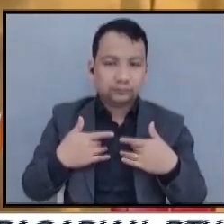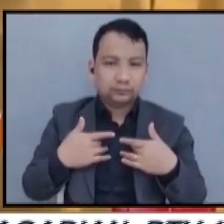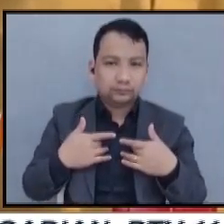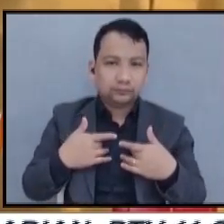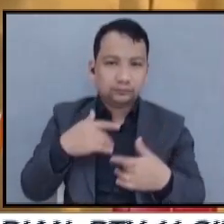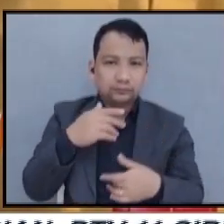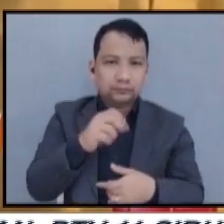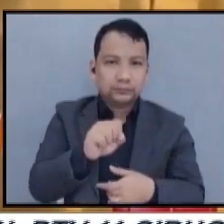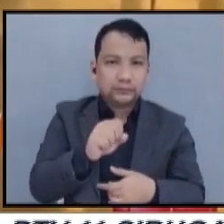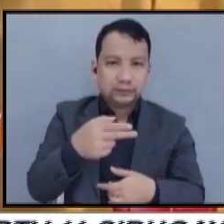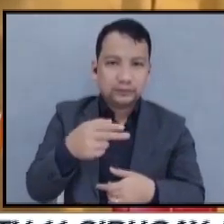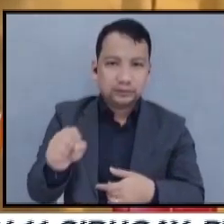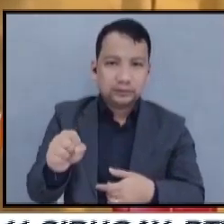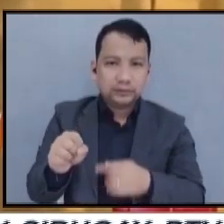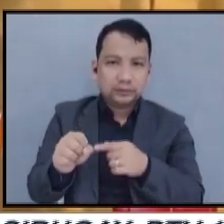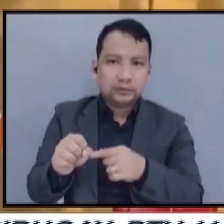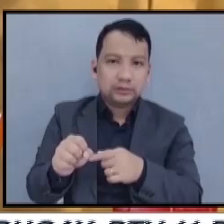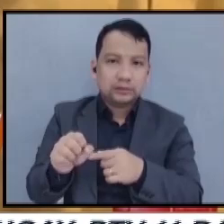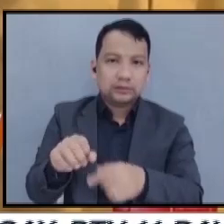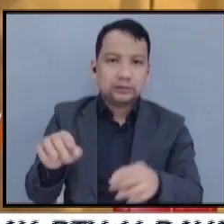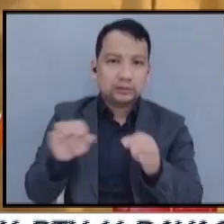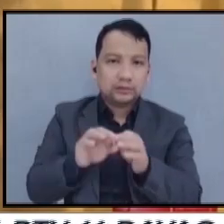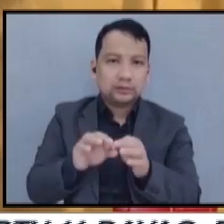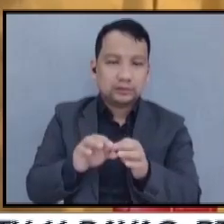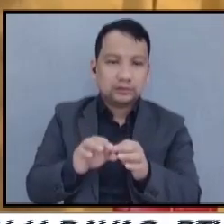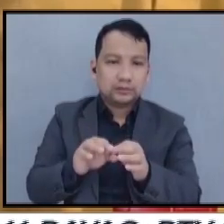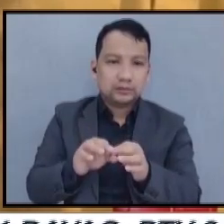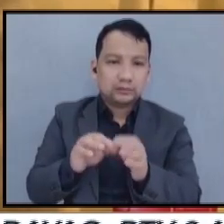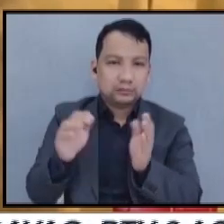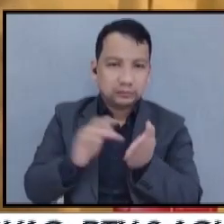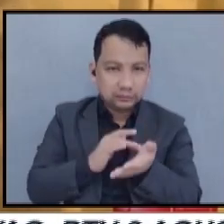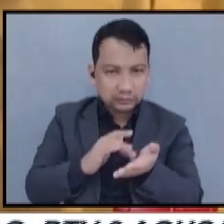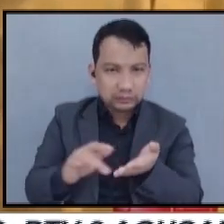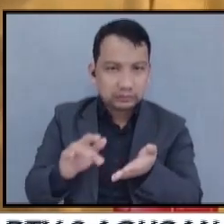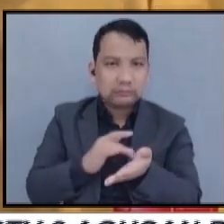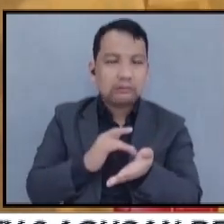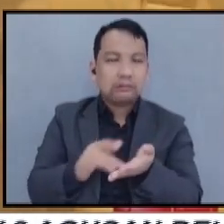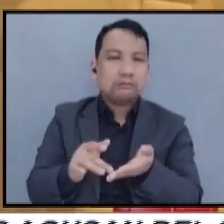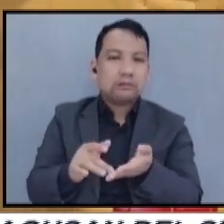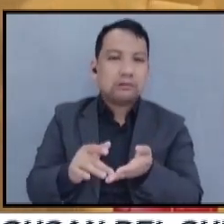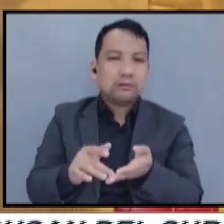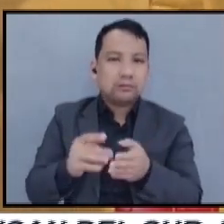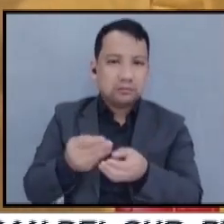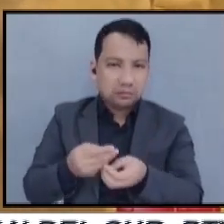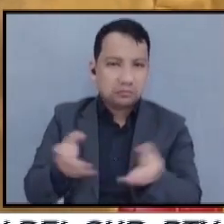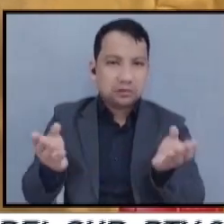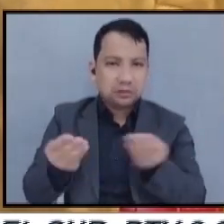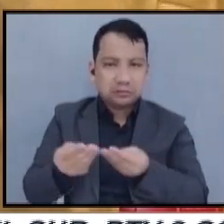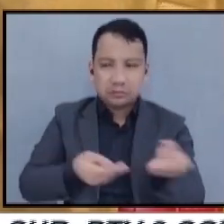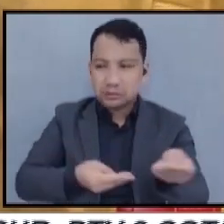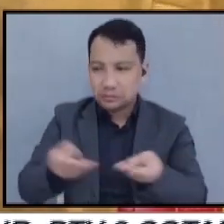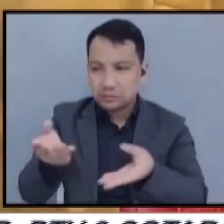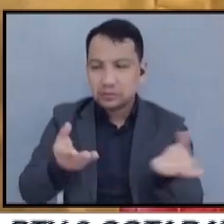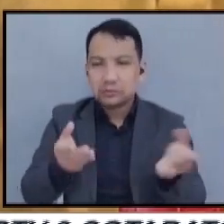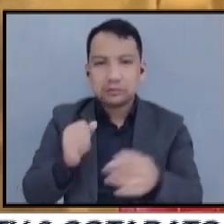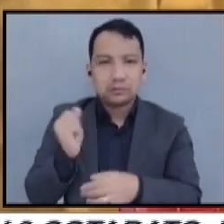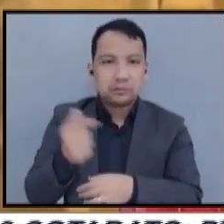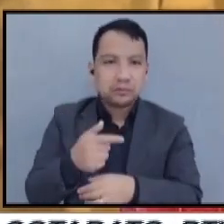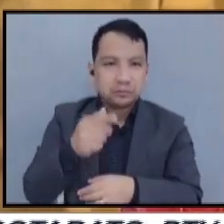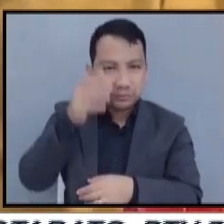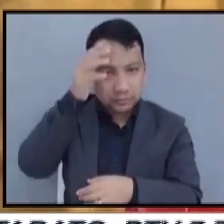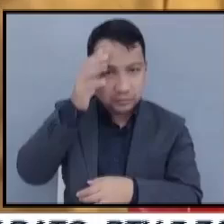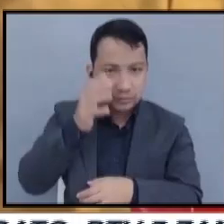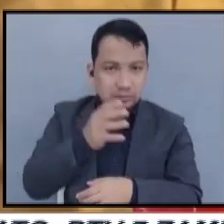pwedeng ah Syempre puro gadget puro bigay lahat ang mga magulang ' ba Although our film is